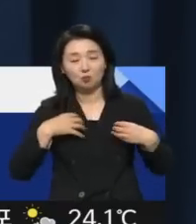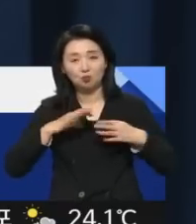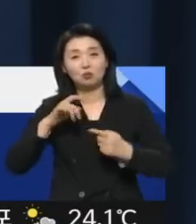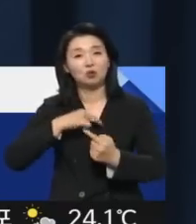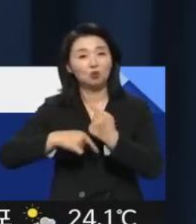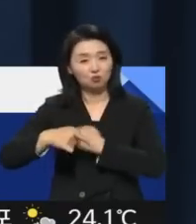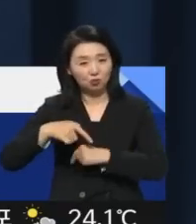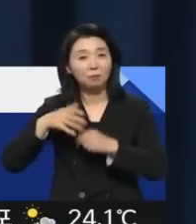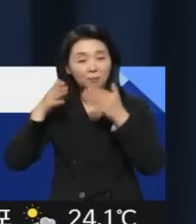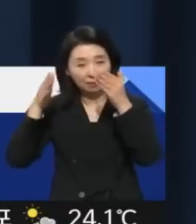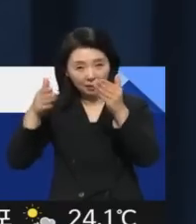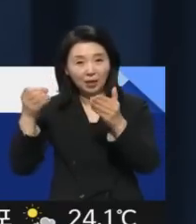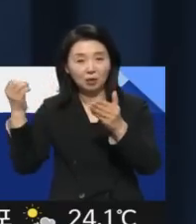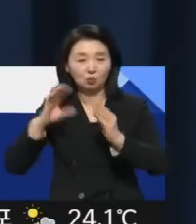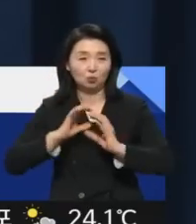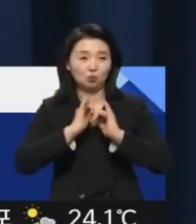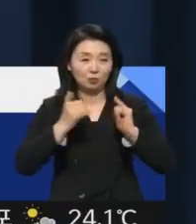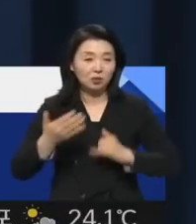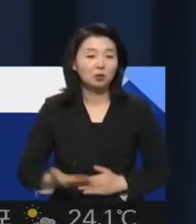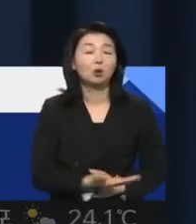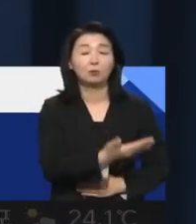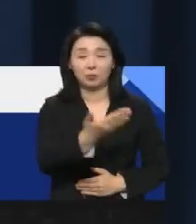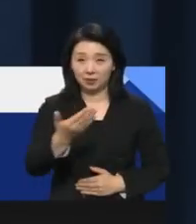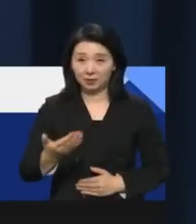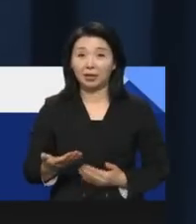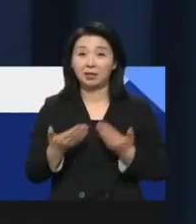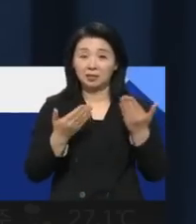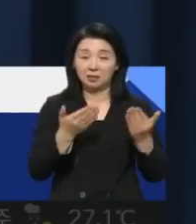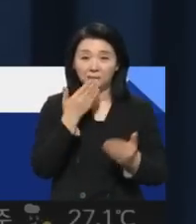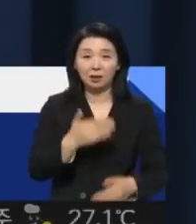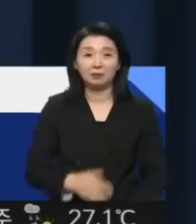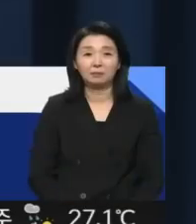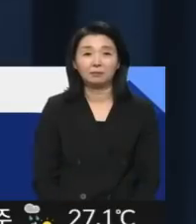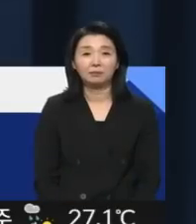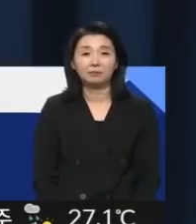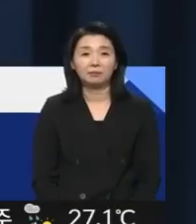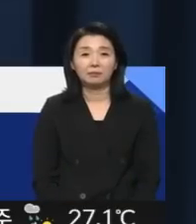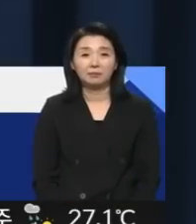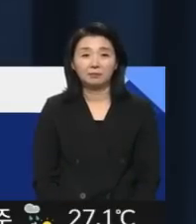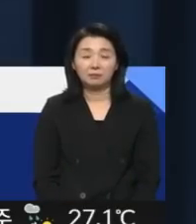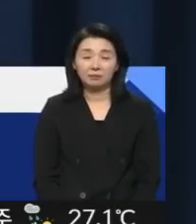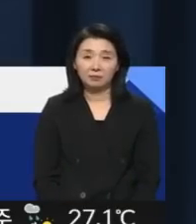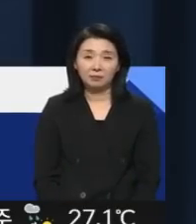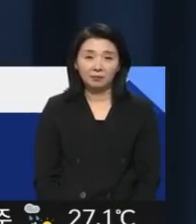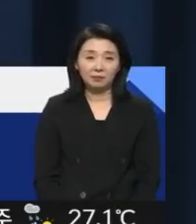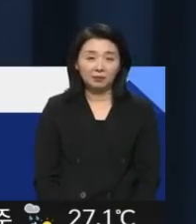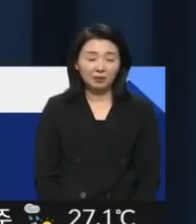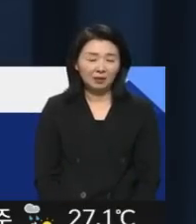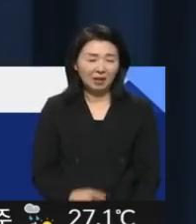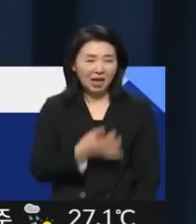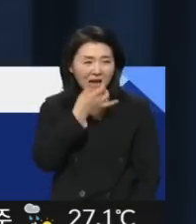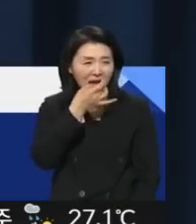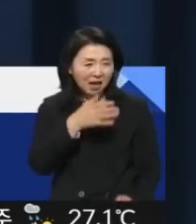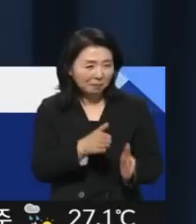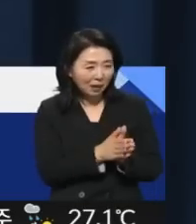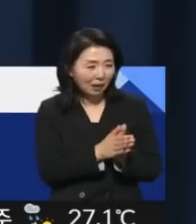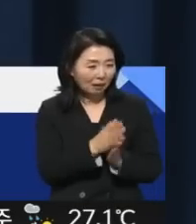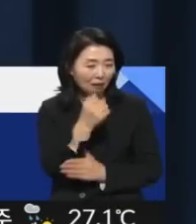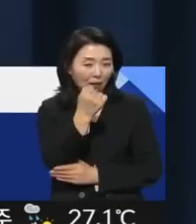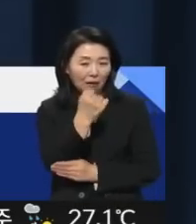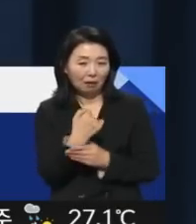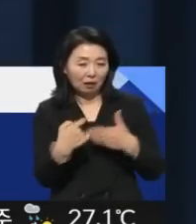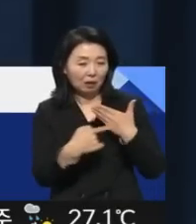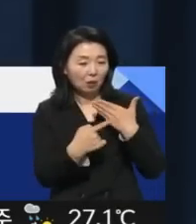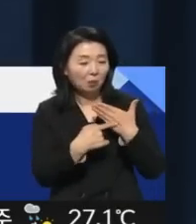국정운영 방향이자 국민께 해드릴 수 있는 것이라고 말했습니다. 부패한 이권 카르텔은 늘 겉은